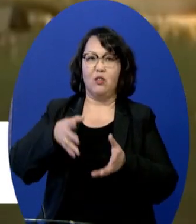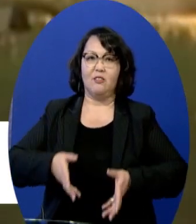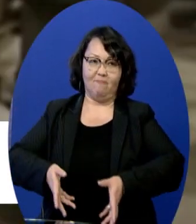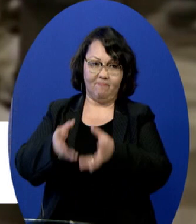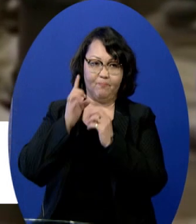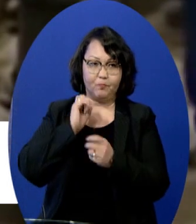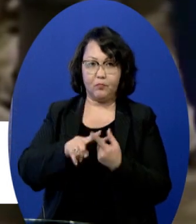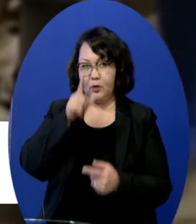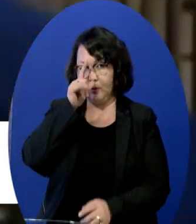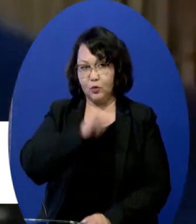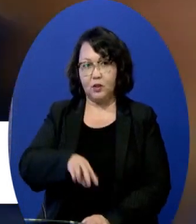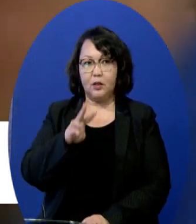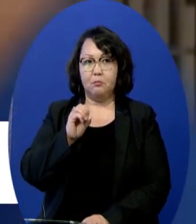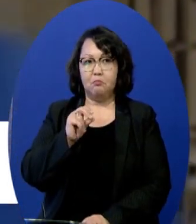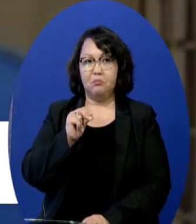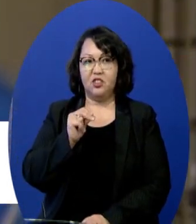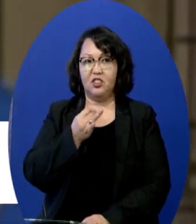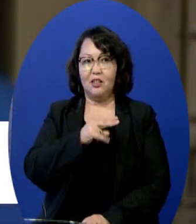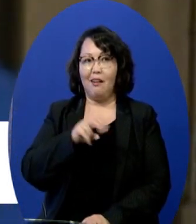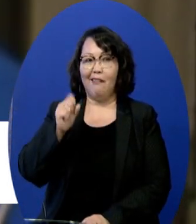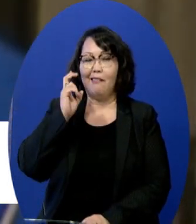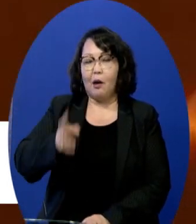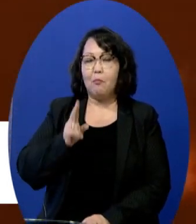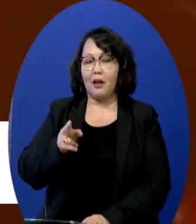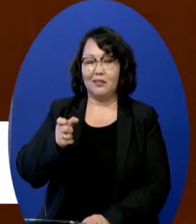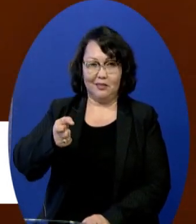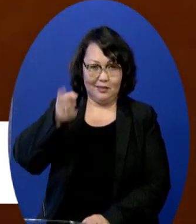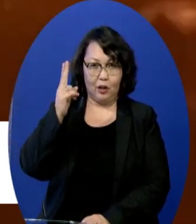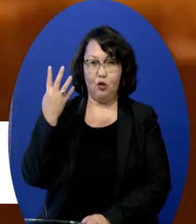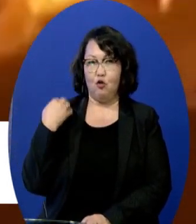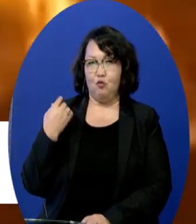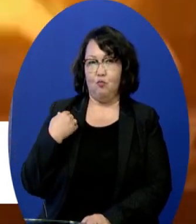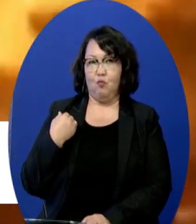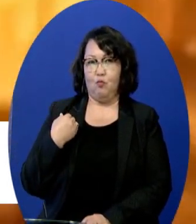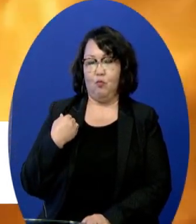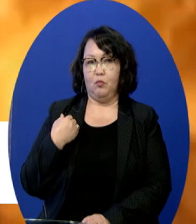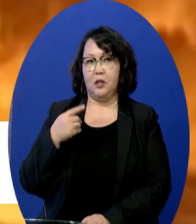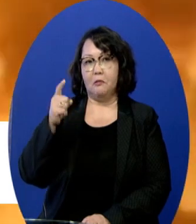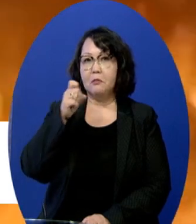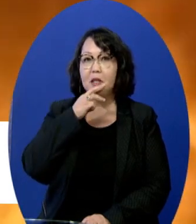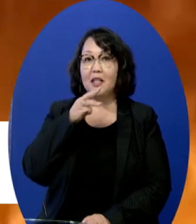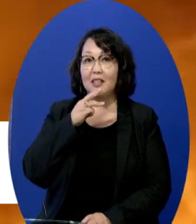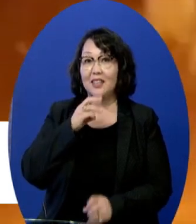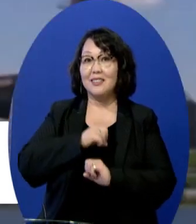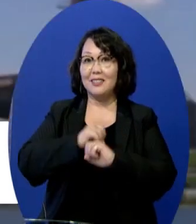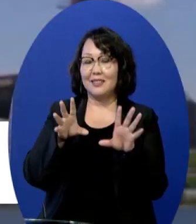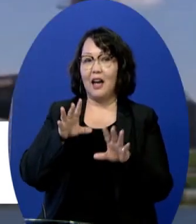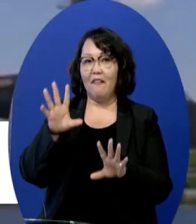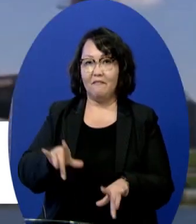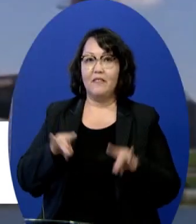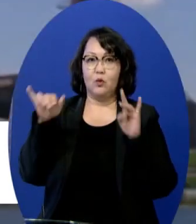байна. За Оросын Michela компанийн ерөнхий захирал Олег Коржов өнгөрсөн дөрөнд Рьяновичтэй төгсөн ярилцлагадаа